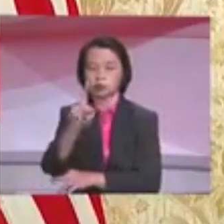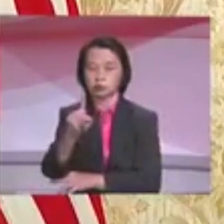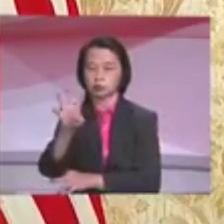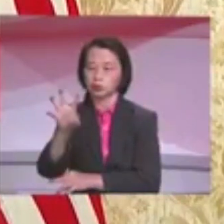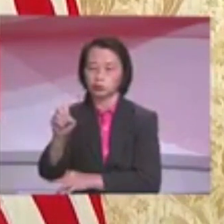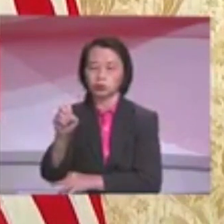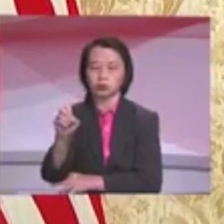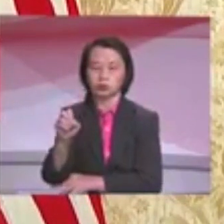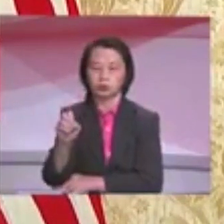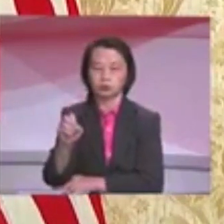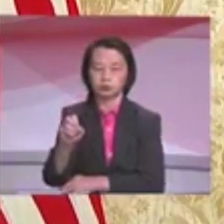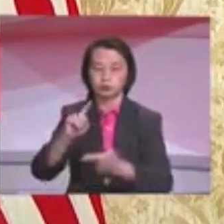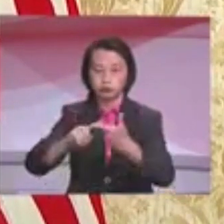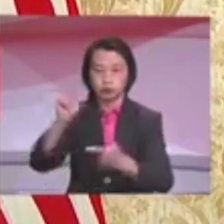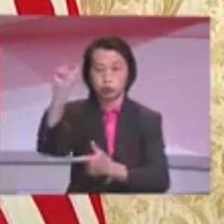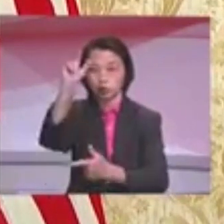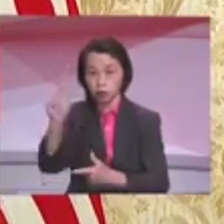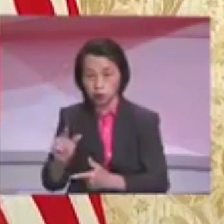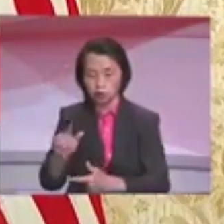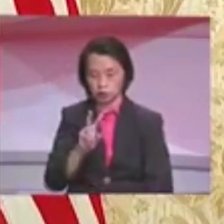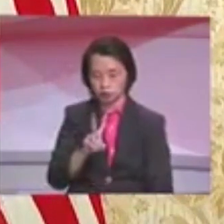26,140. Di Itali,